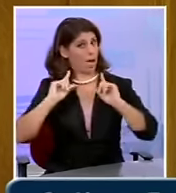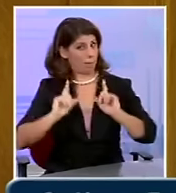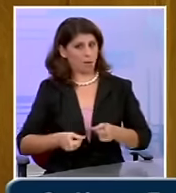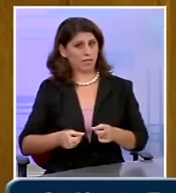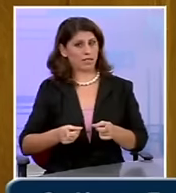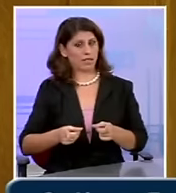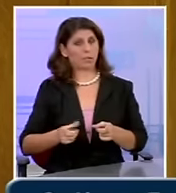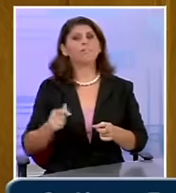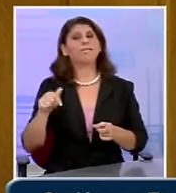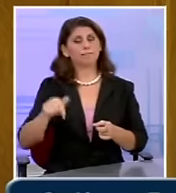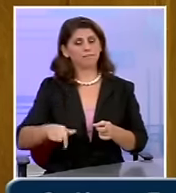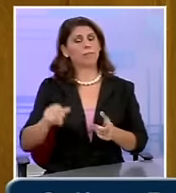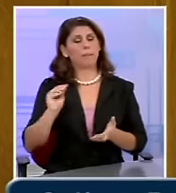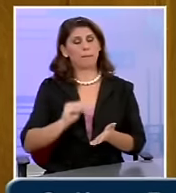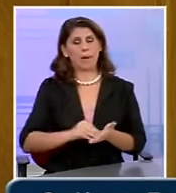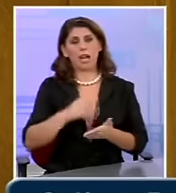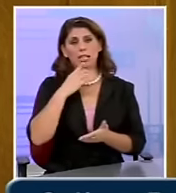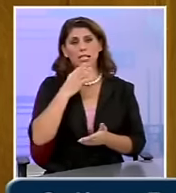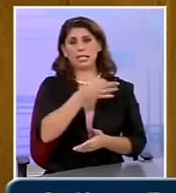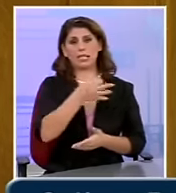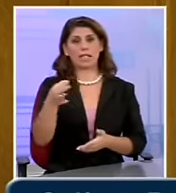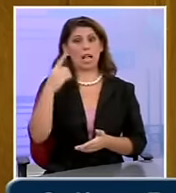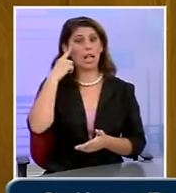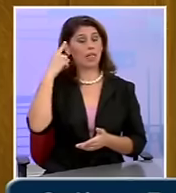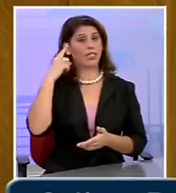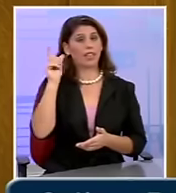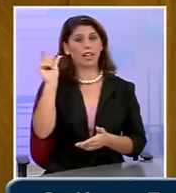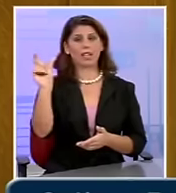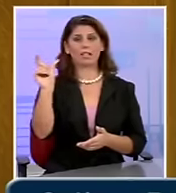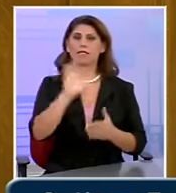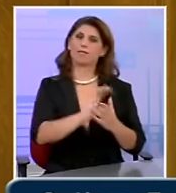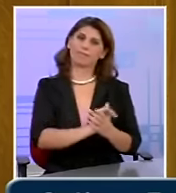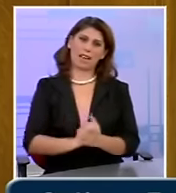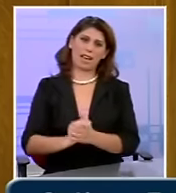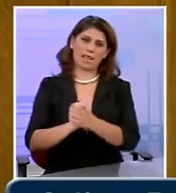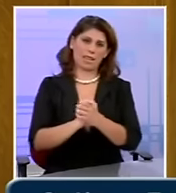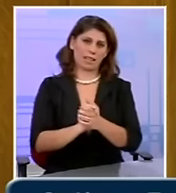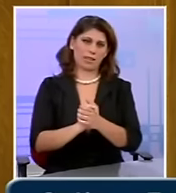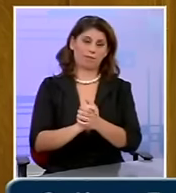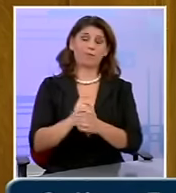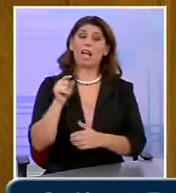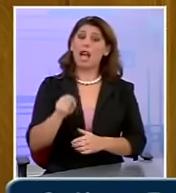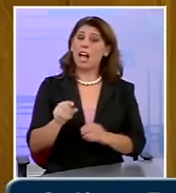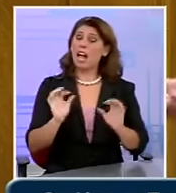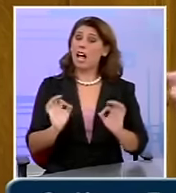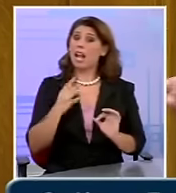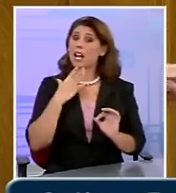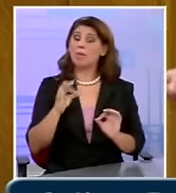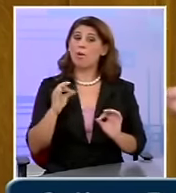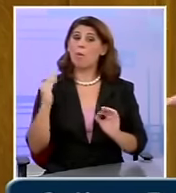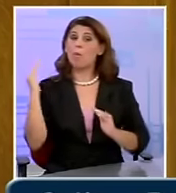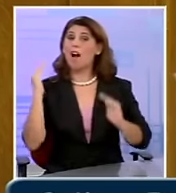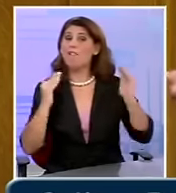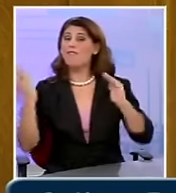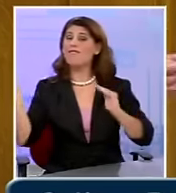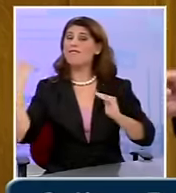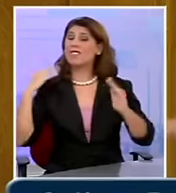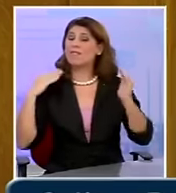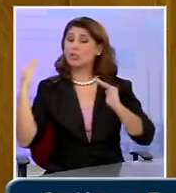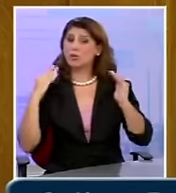και εδώ επανέρχομαι στην ιδέα και στη λέξη της αλληλεγγύης. Αυτοί λοιπόν που αμφισβητούσαν την